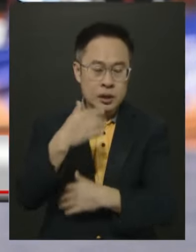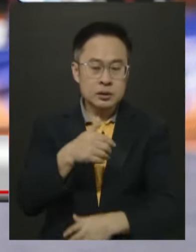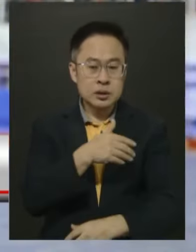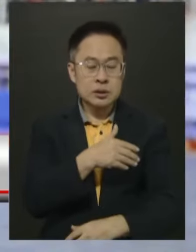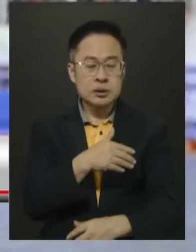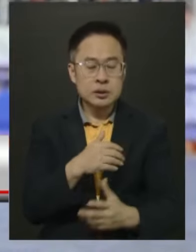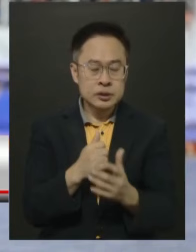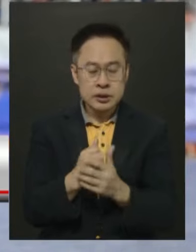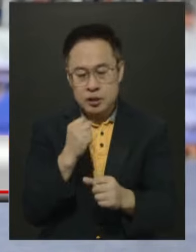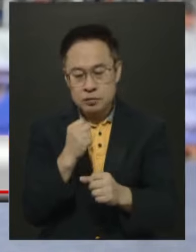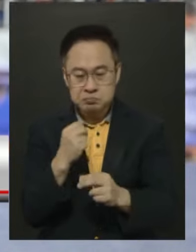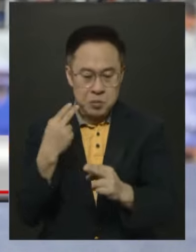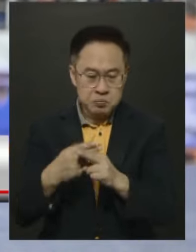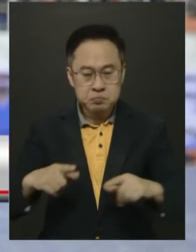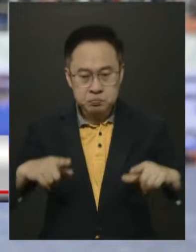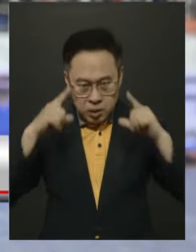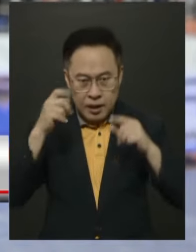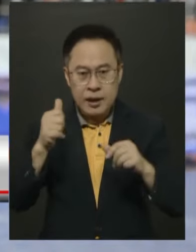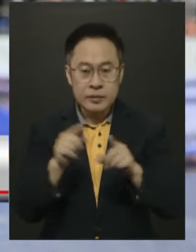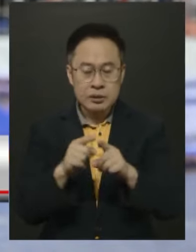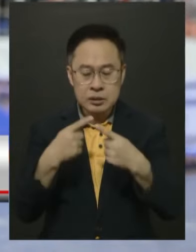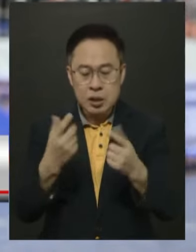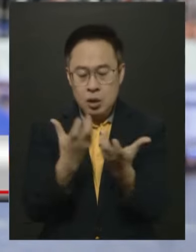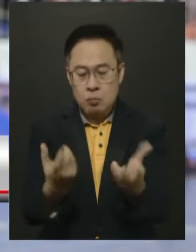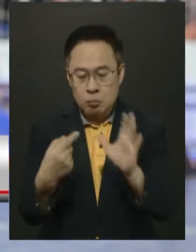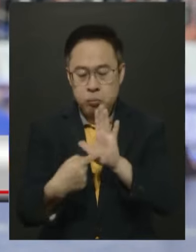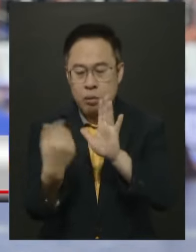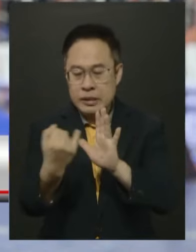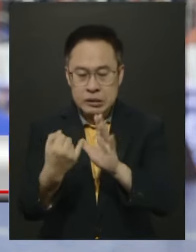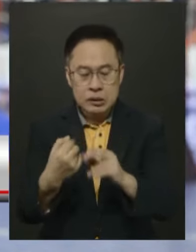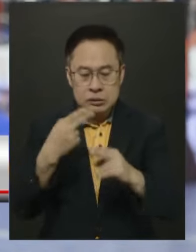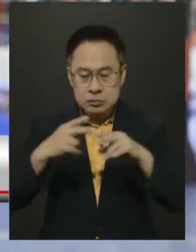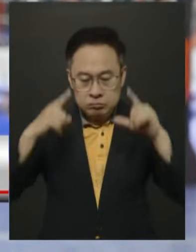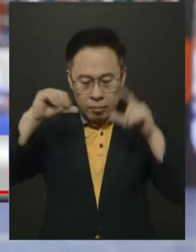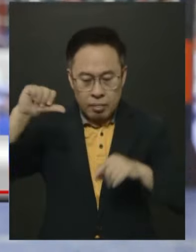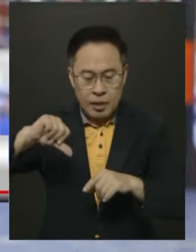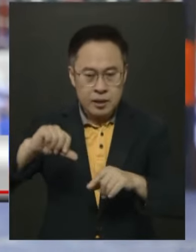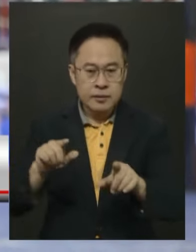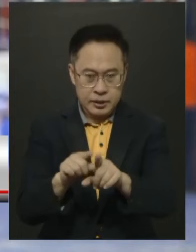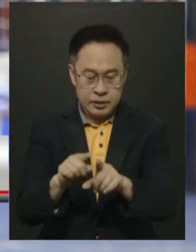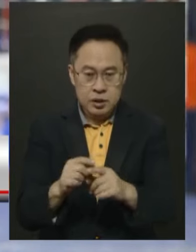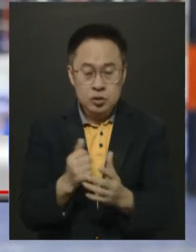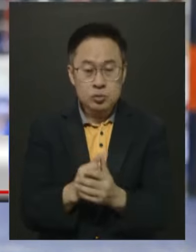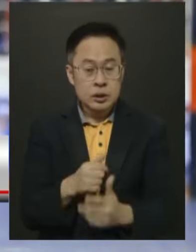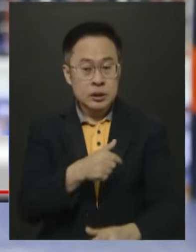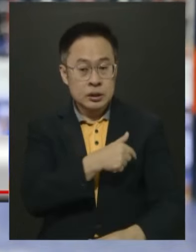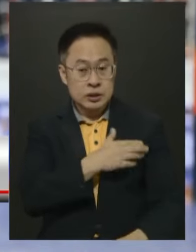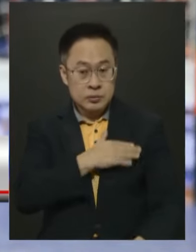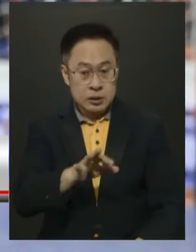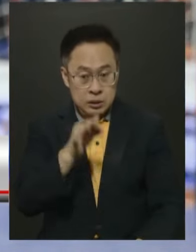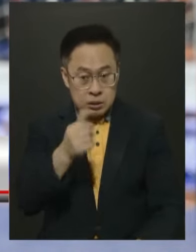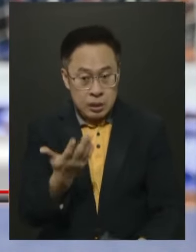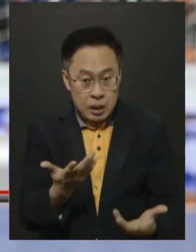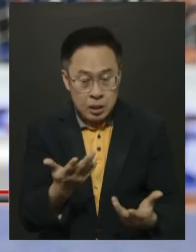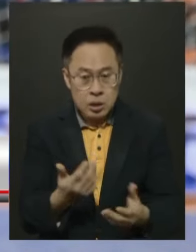เรียกฟอร์มเก่งเหมือนสมัยก่อนกลับมาได้ส่วนเรื่องการที่จะติดทีมชาติไทยไปลุยศึกฟุตซอลโลกตัวเจษฎาชูเดช